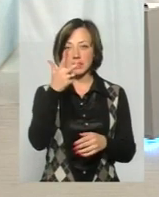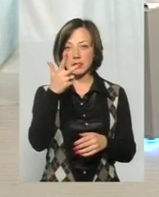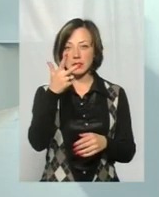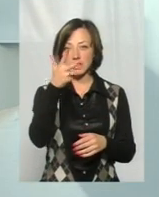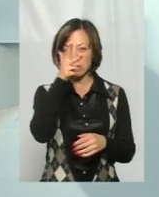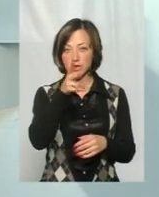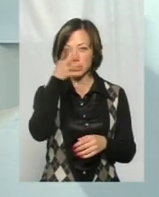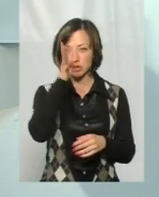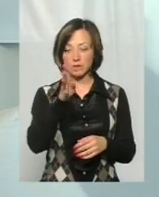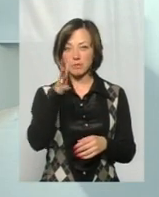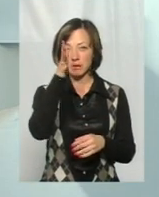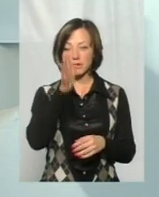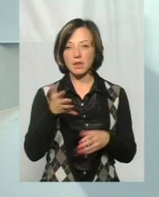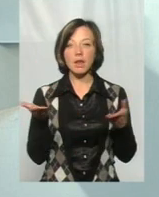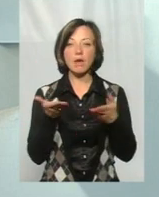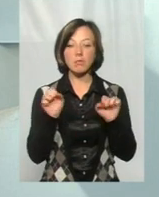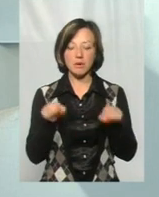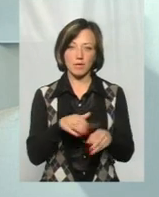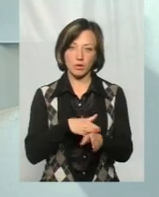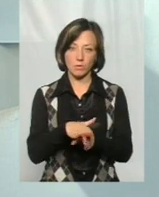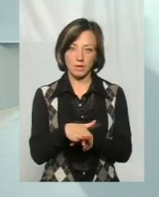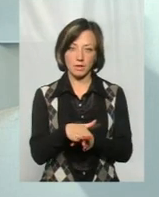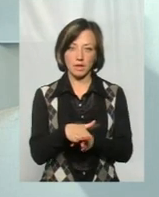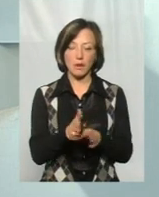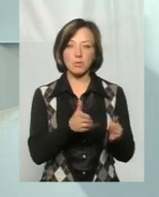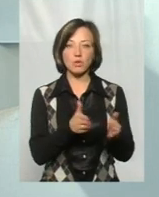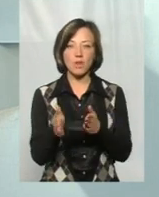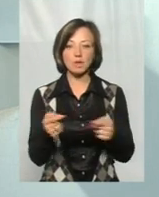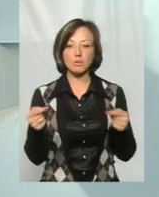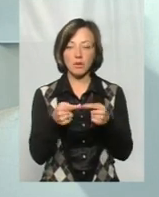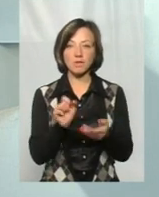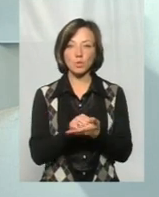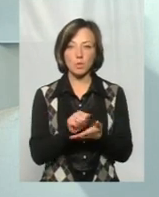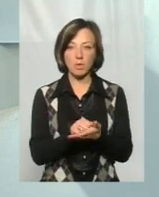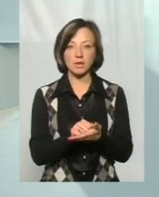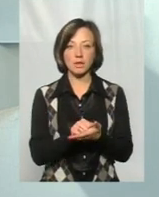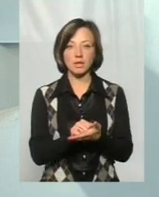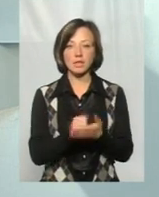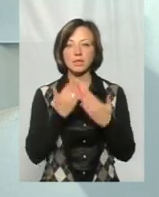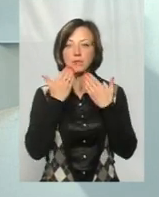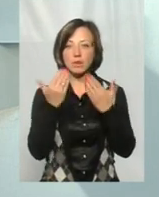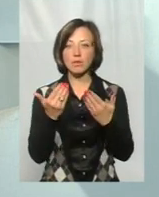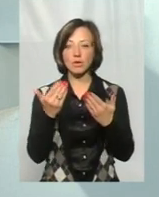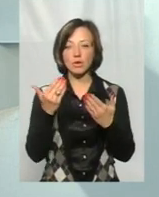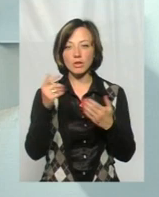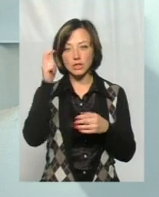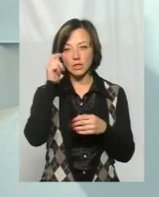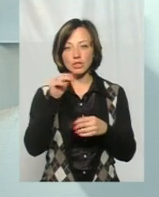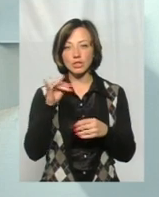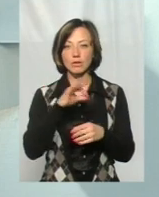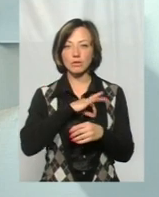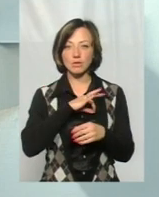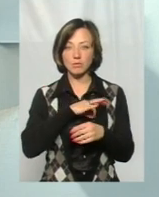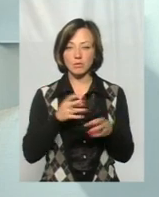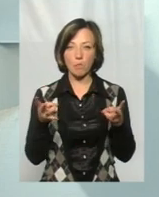3-4-5 місяців, яку він би зміг би реалізувати. Підготувати певний документ, запитатися в хлопців, чи воно би